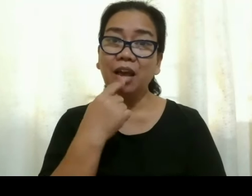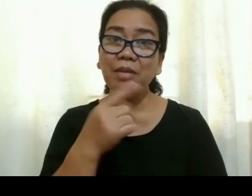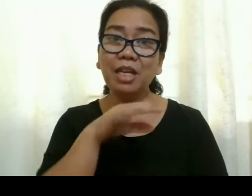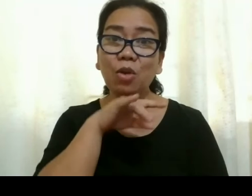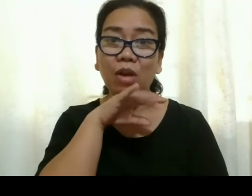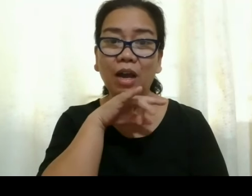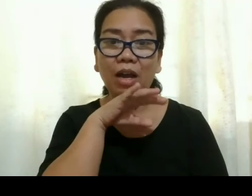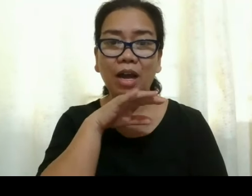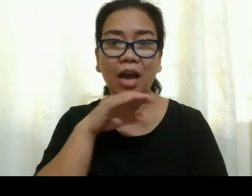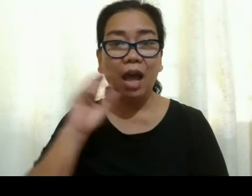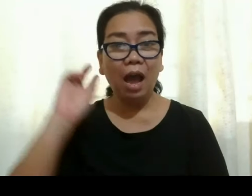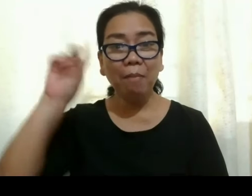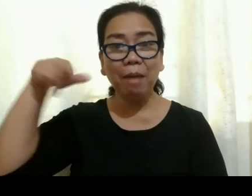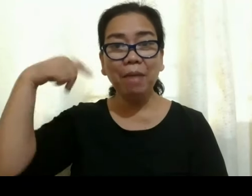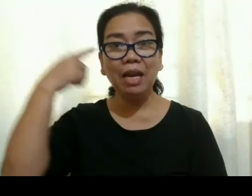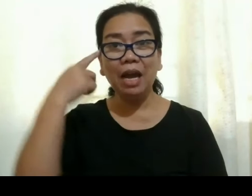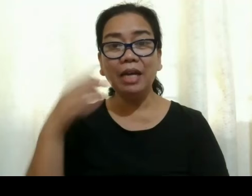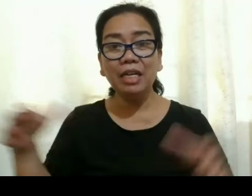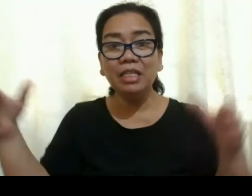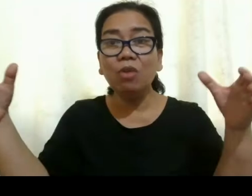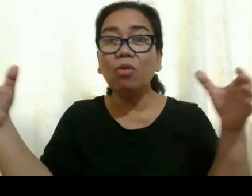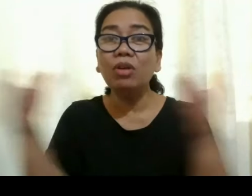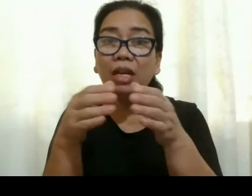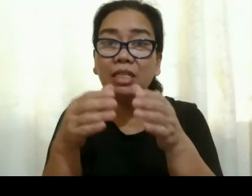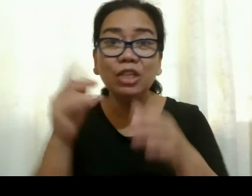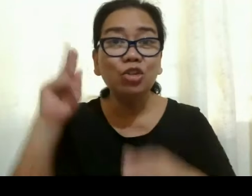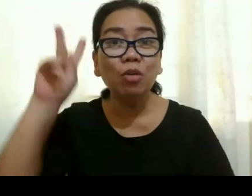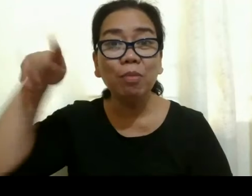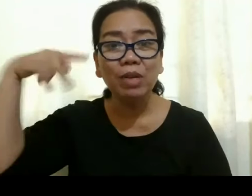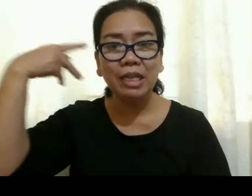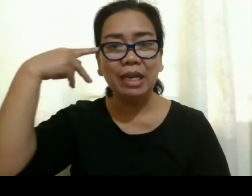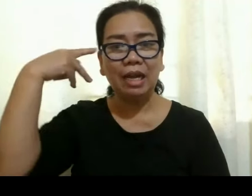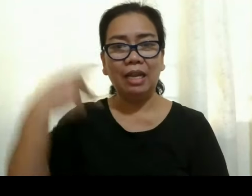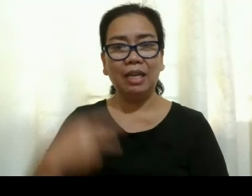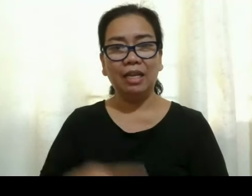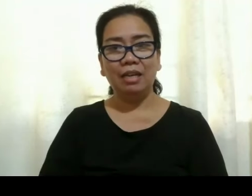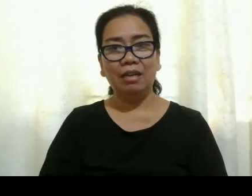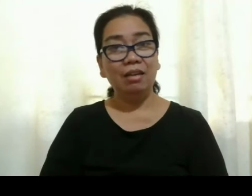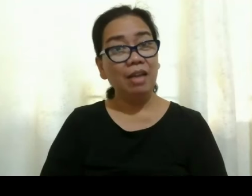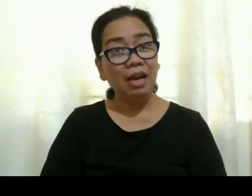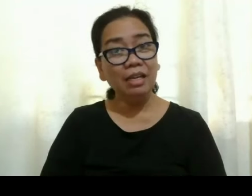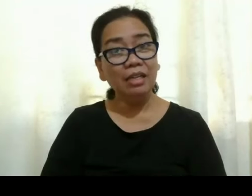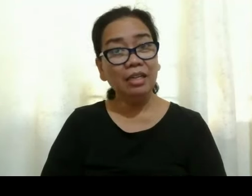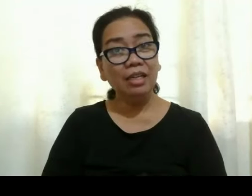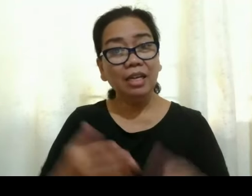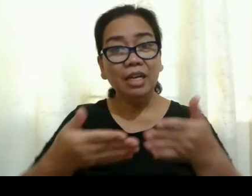Ang sabi ni Lola, ang pamahalaan ay isang organisasyong politikal